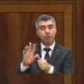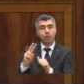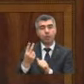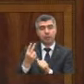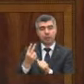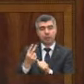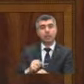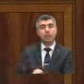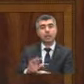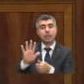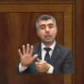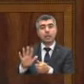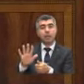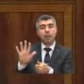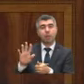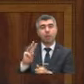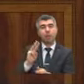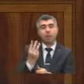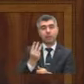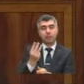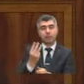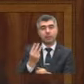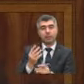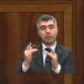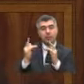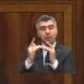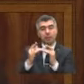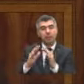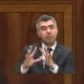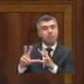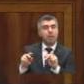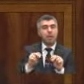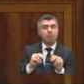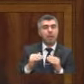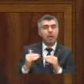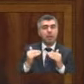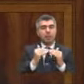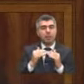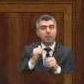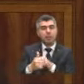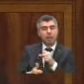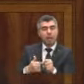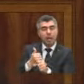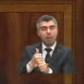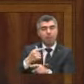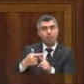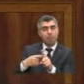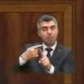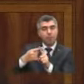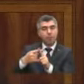إلى 635 داخلية خلال نفس الفترة، أي بزيادة قدرها